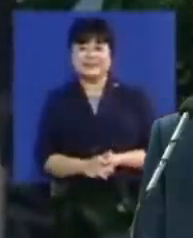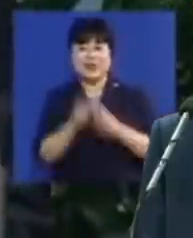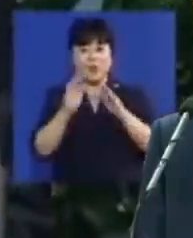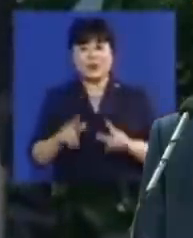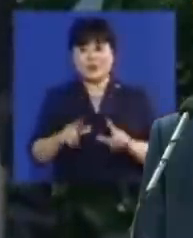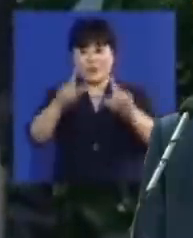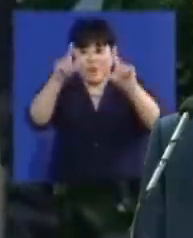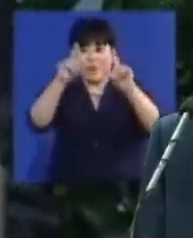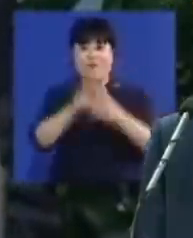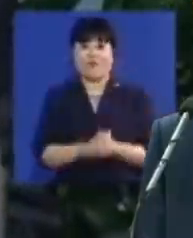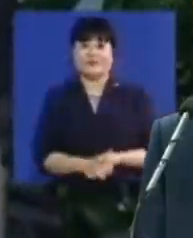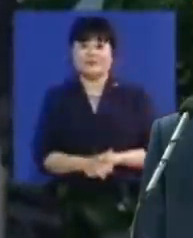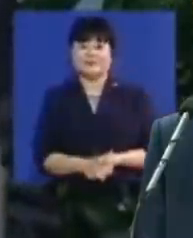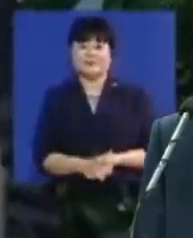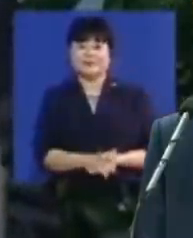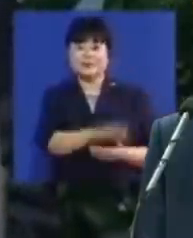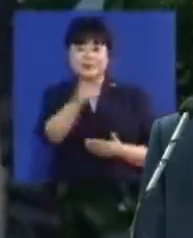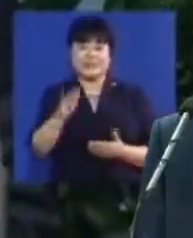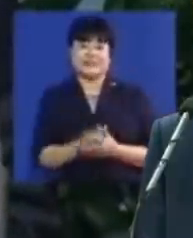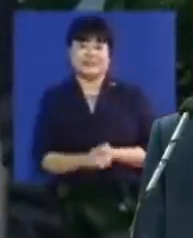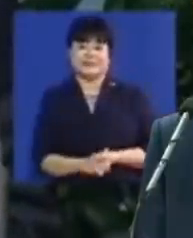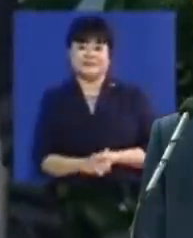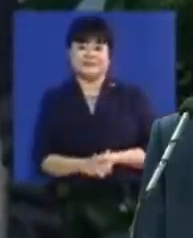오늘도 우리